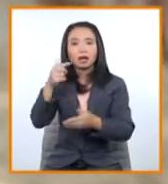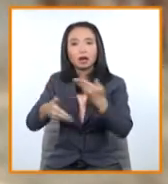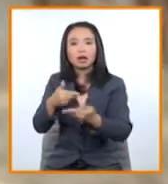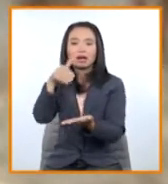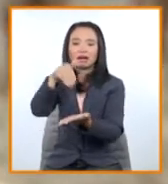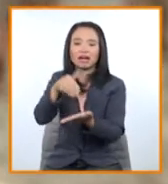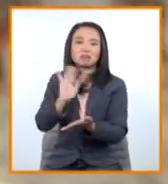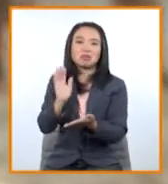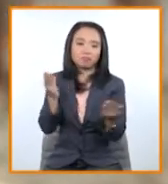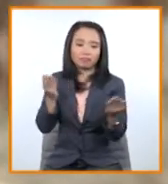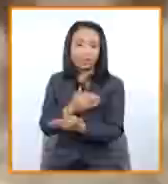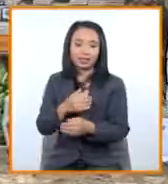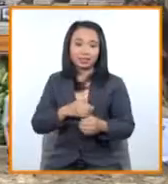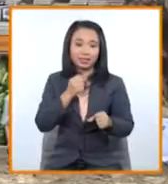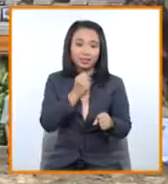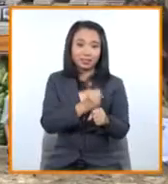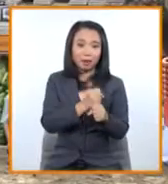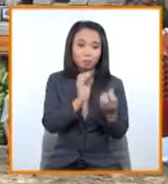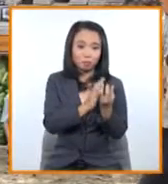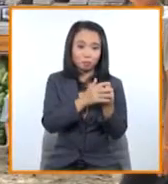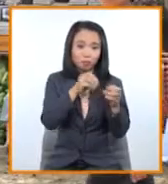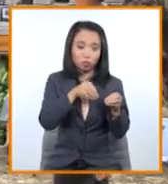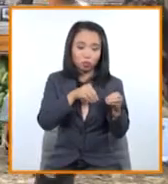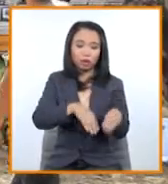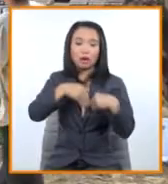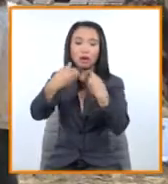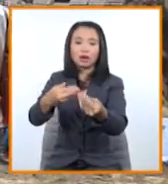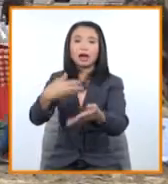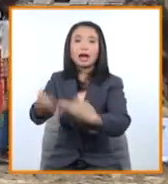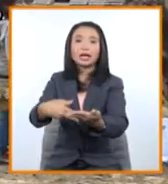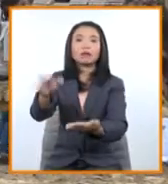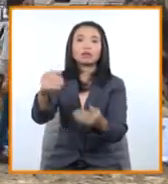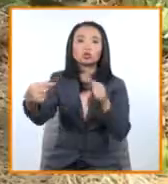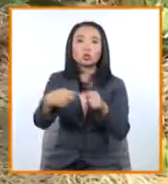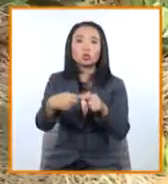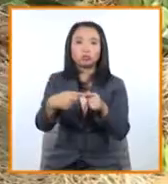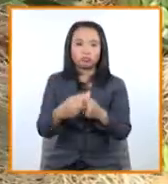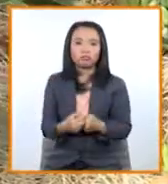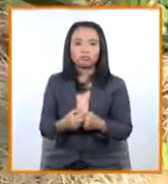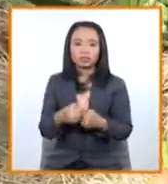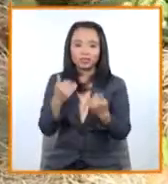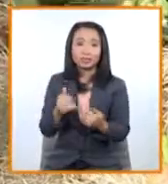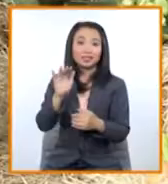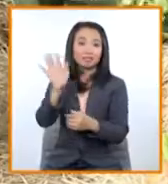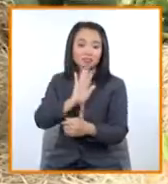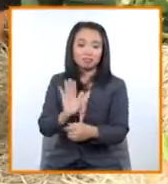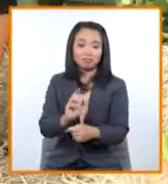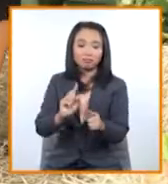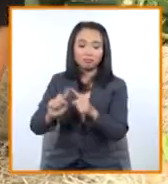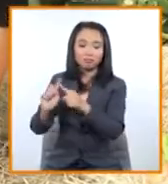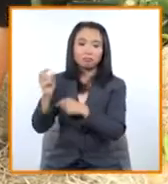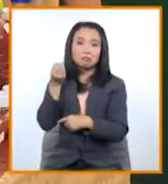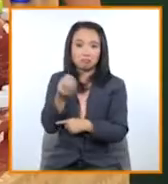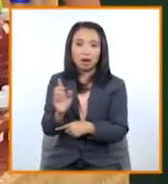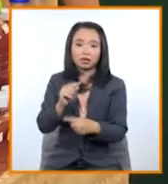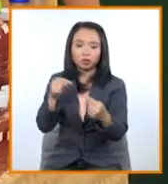งกับผู้บริโภคและก็ผู้ซื้อ ตลอดระยะเวลาการจัดงานมีเจ้าของธุรกิจปราชชาวบ้านและเกษตรกรที่ประสบ